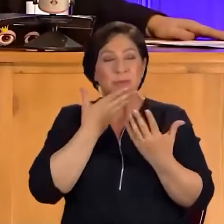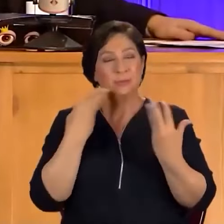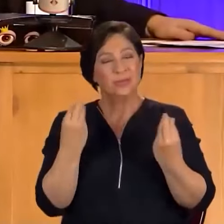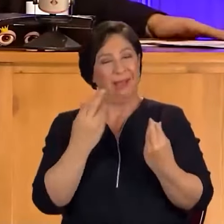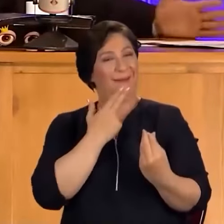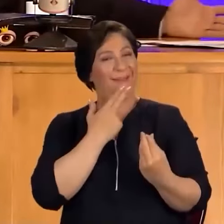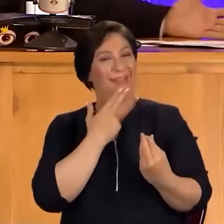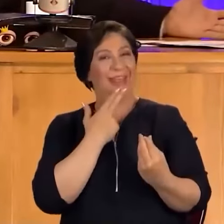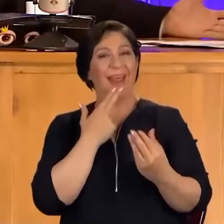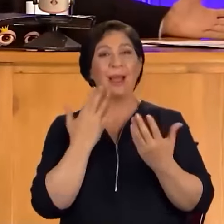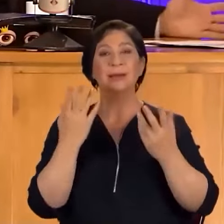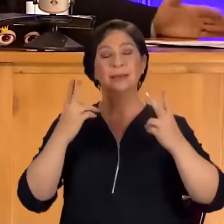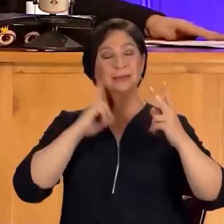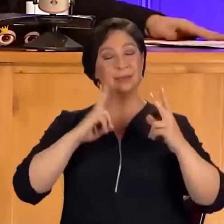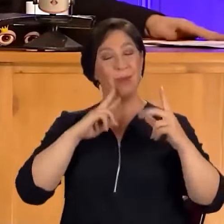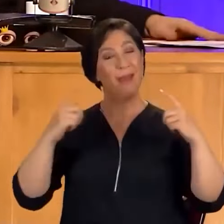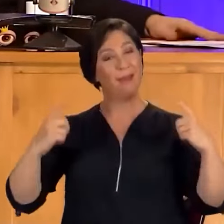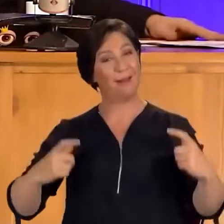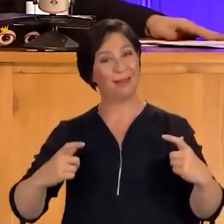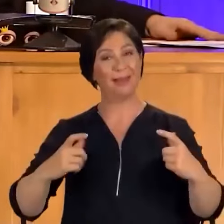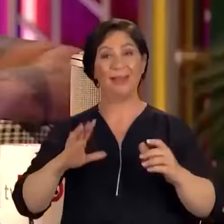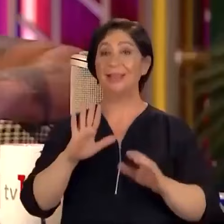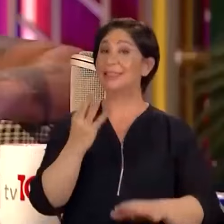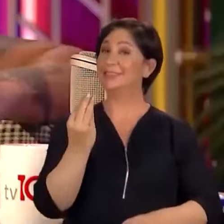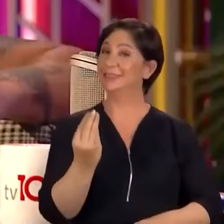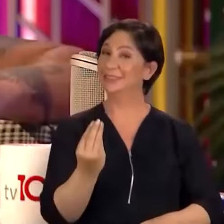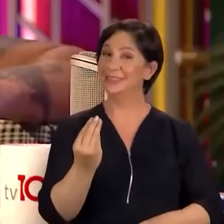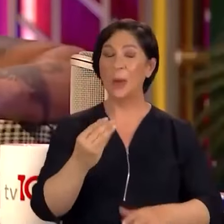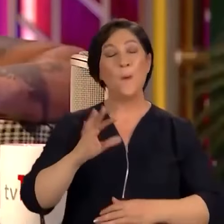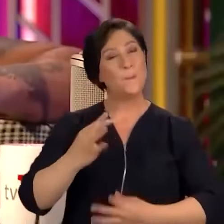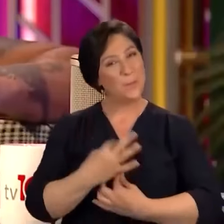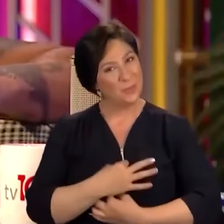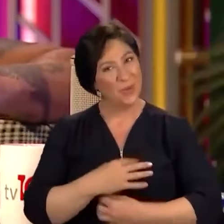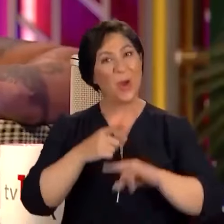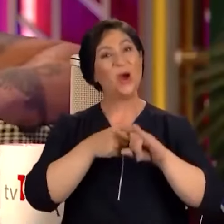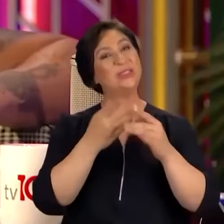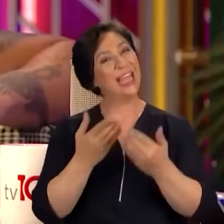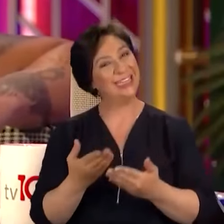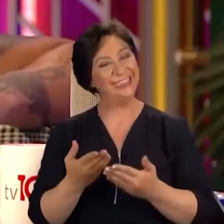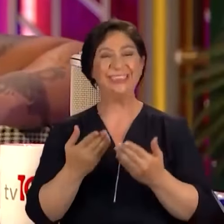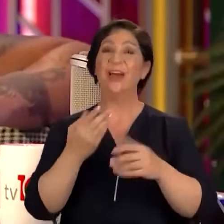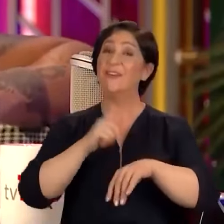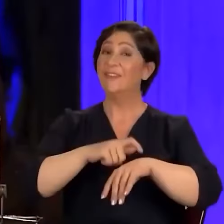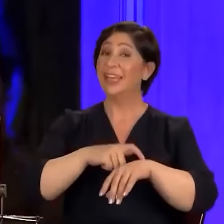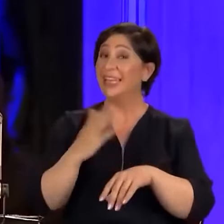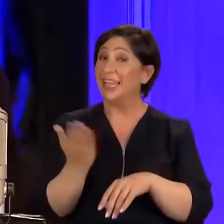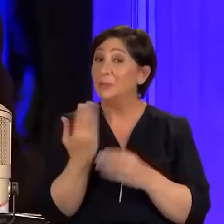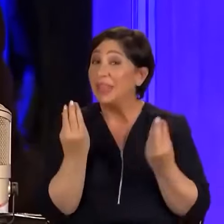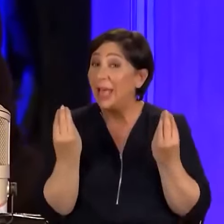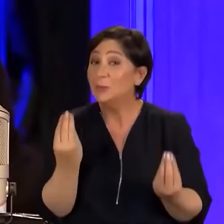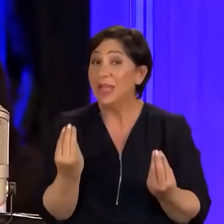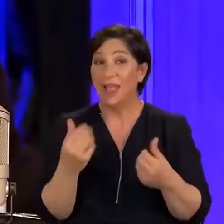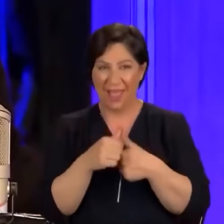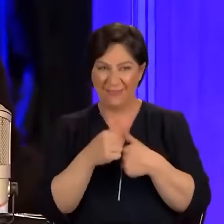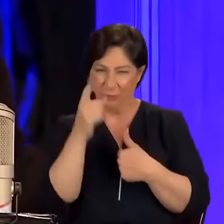güzel hanımlarla nezih ortamlarda nasılsınız, bonjour, hoş geldiniz filan gibi vakit geçirir. Niçin bunları